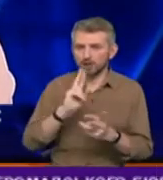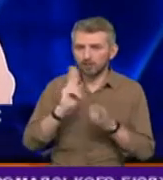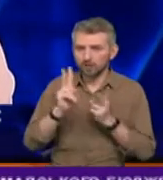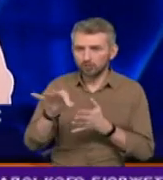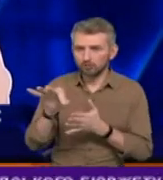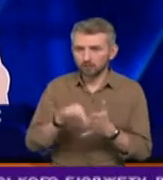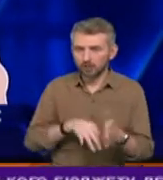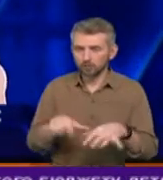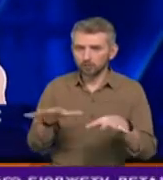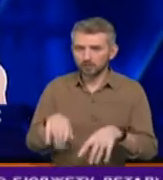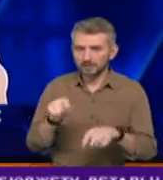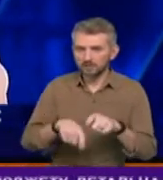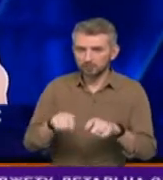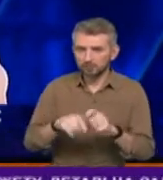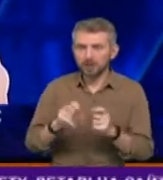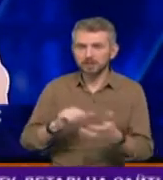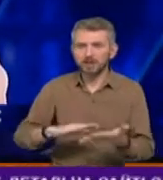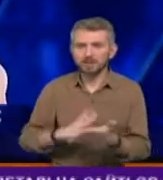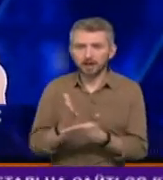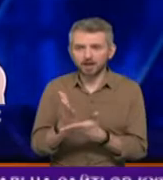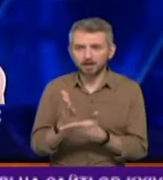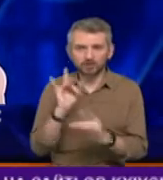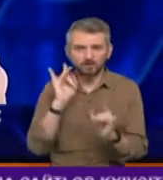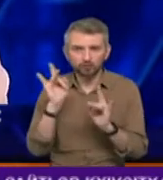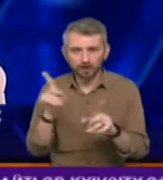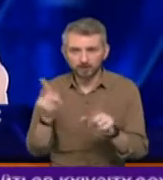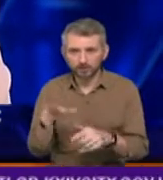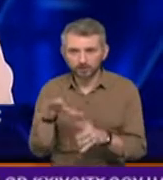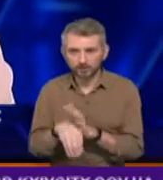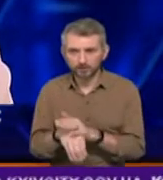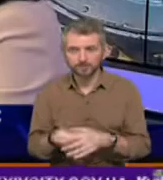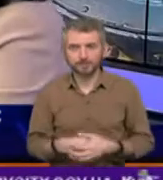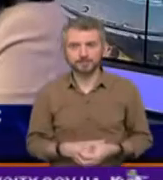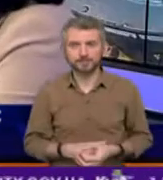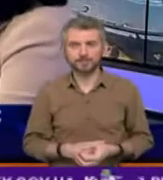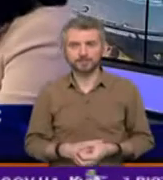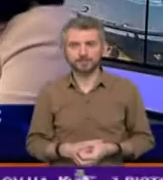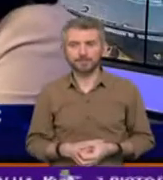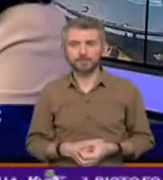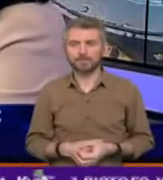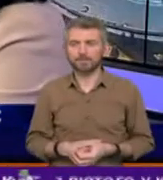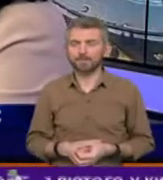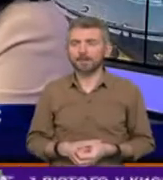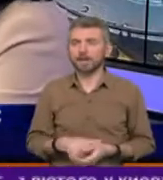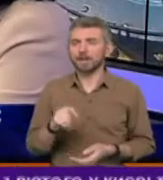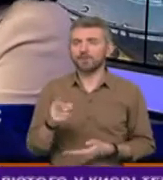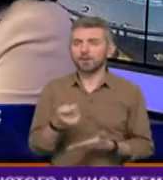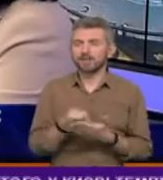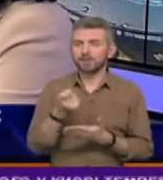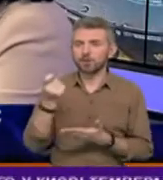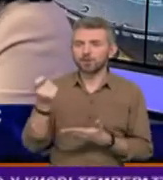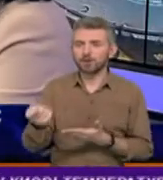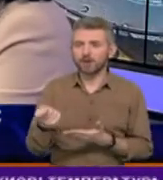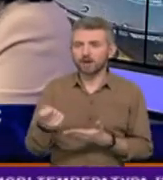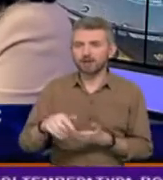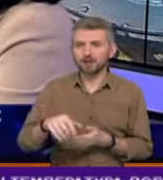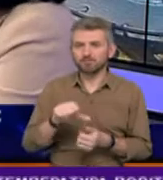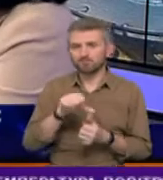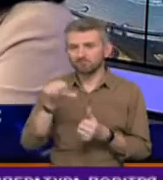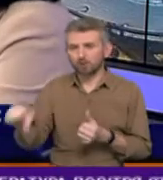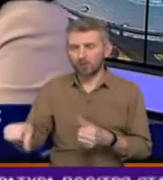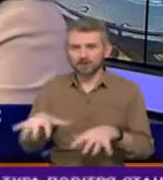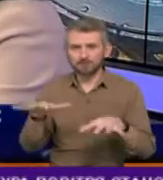також профтехів, вони, в принципі, будуть реєструватися навіть трошечки раніше, тому що до 19 числа вони формують комплекти документів,